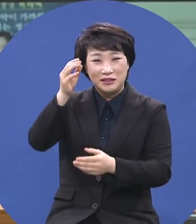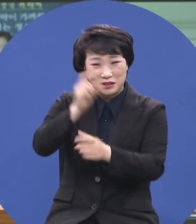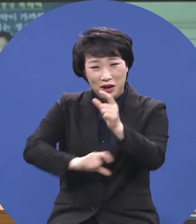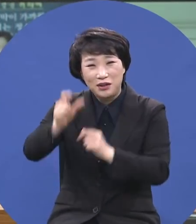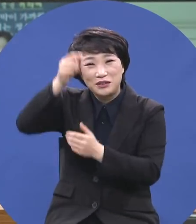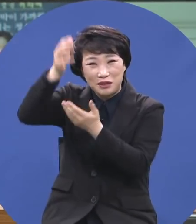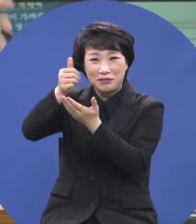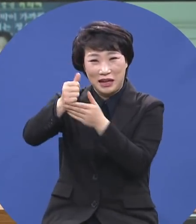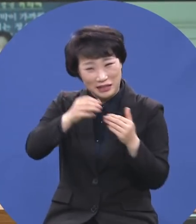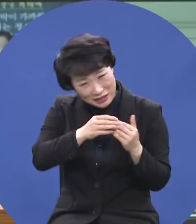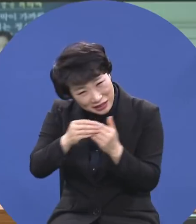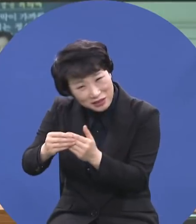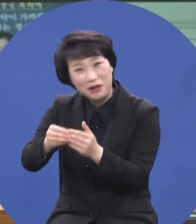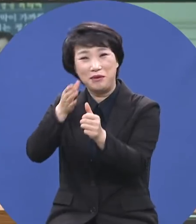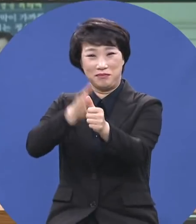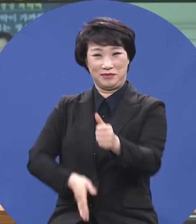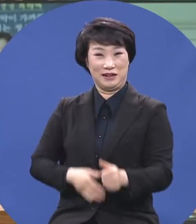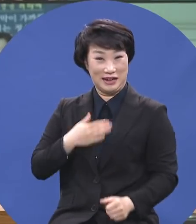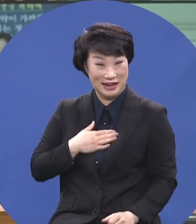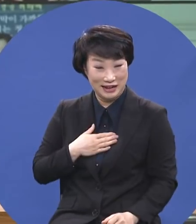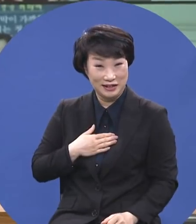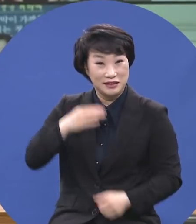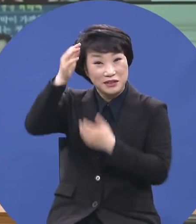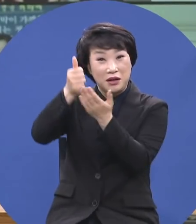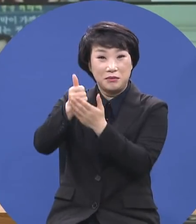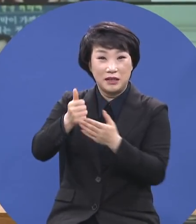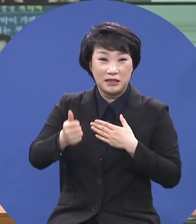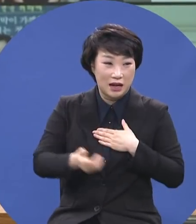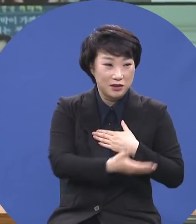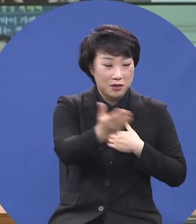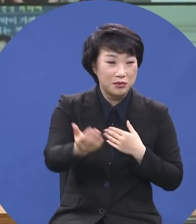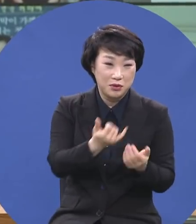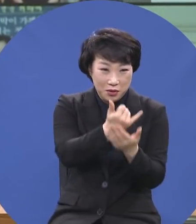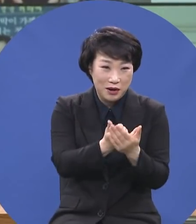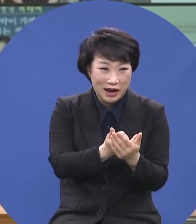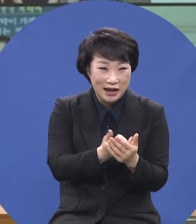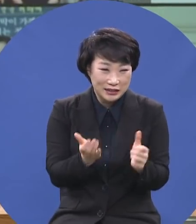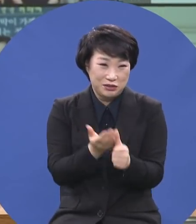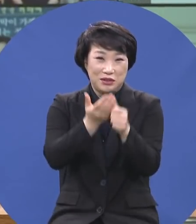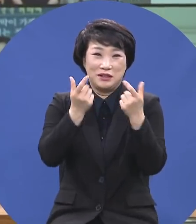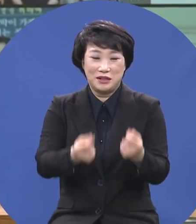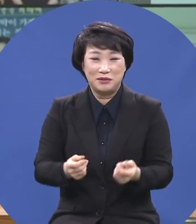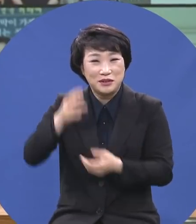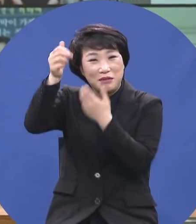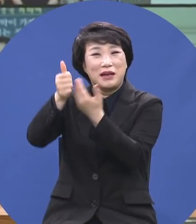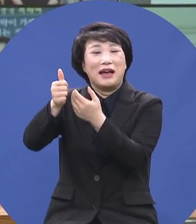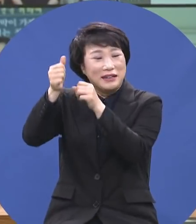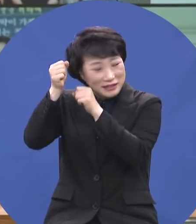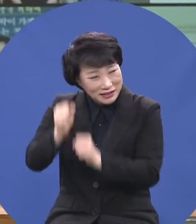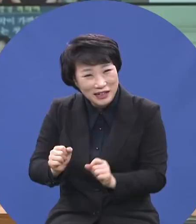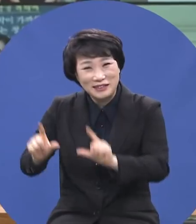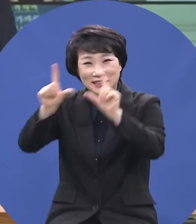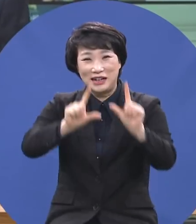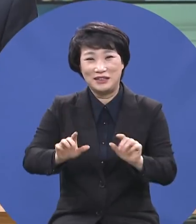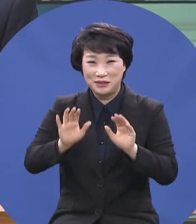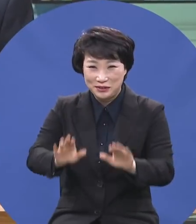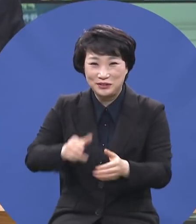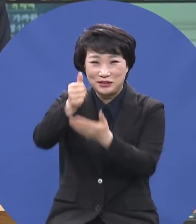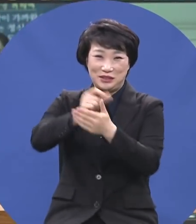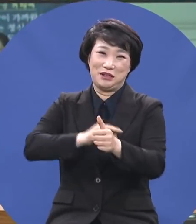지배받으시기 원합니다. 성령의 고아를 키우듯이 의지하며 사시기를 주님의 이름으로 축원합니다.